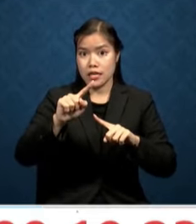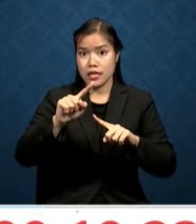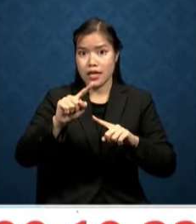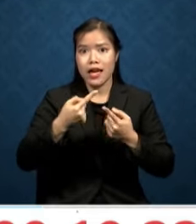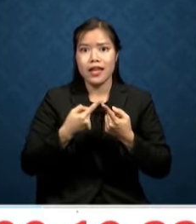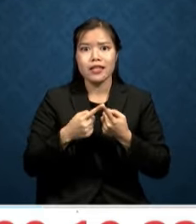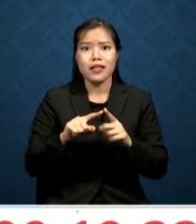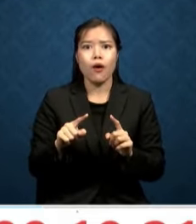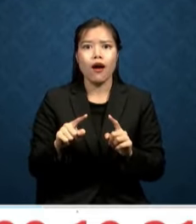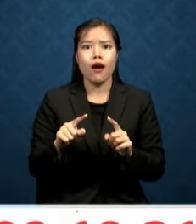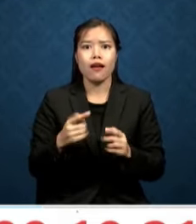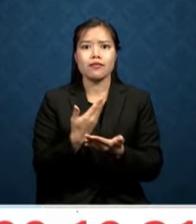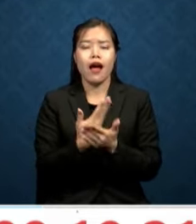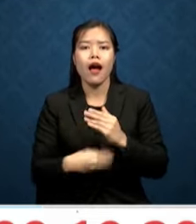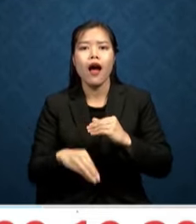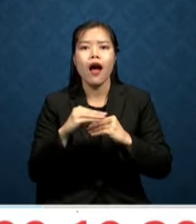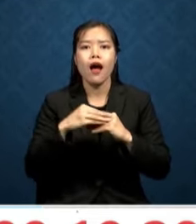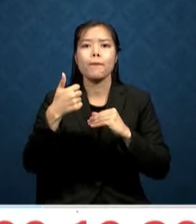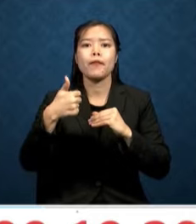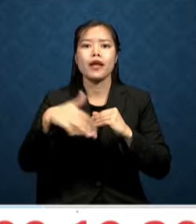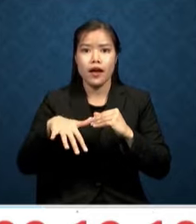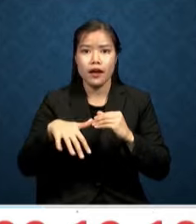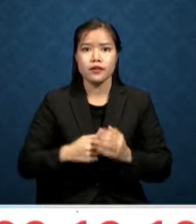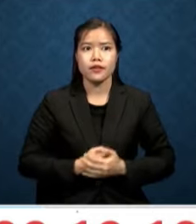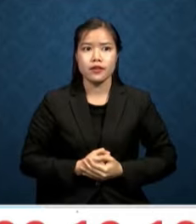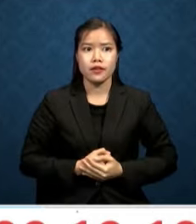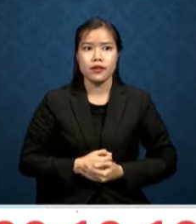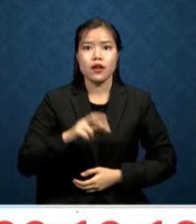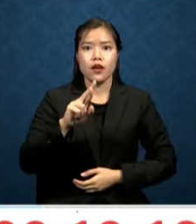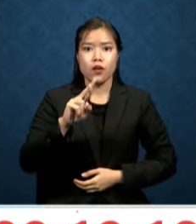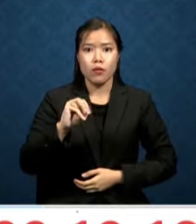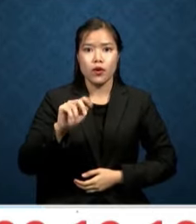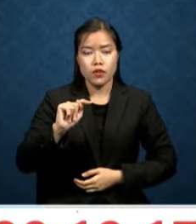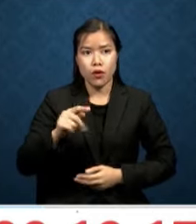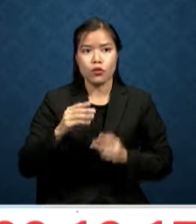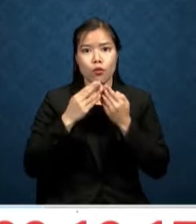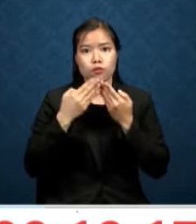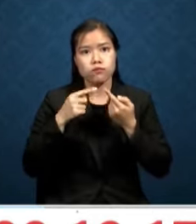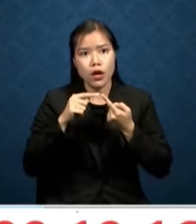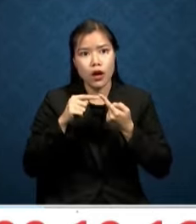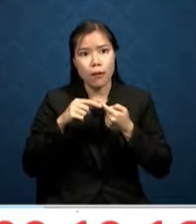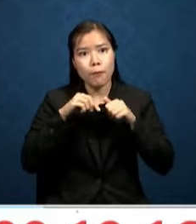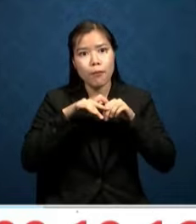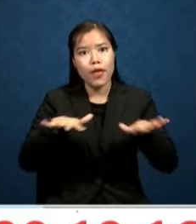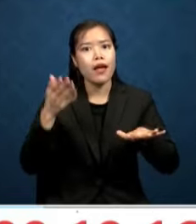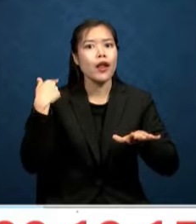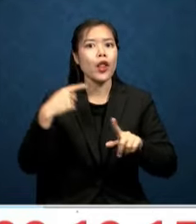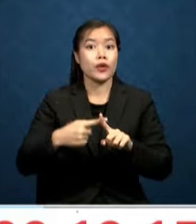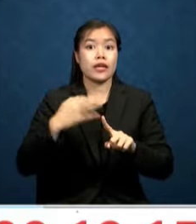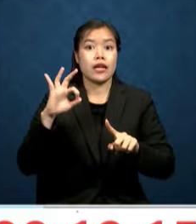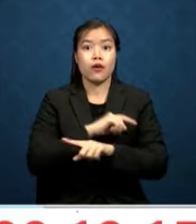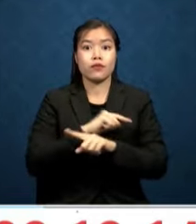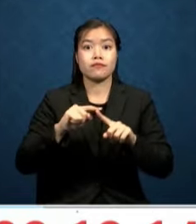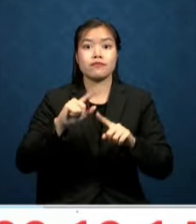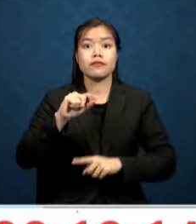ต่ว่าไม่สามารถขึ้นได้นะครับท่านรัฐมนตรีเองก็ออกมานะฮะเปิดเผยตั้งแต่วันที่23กันยายนแล้วนะครับว่าได้